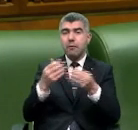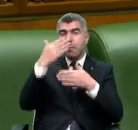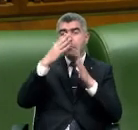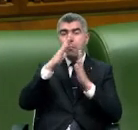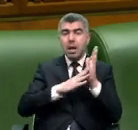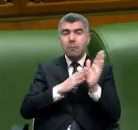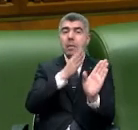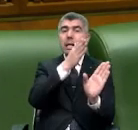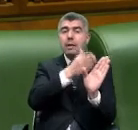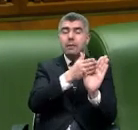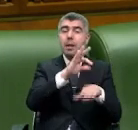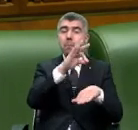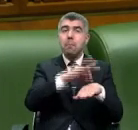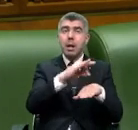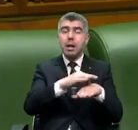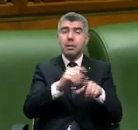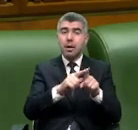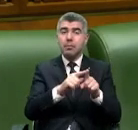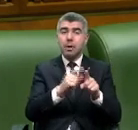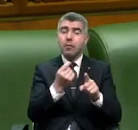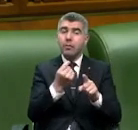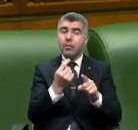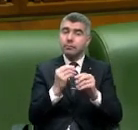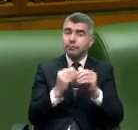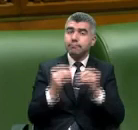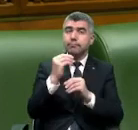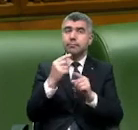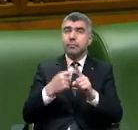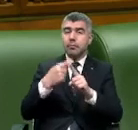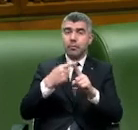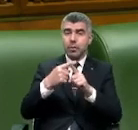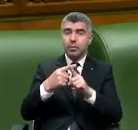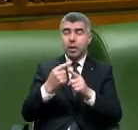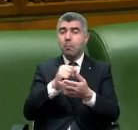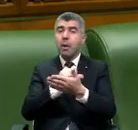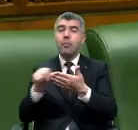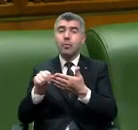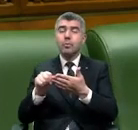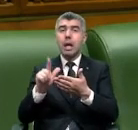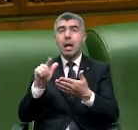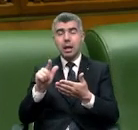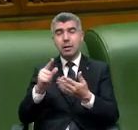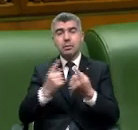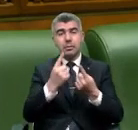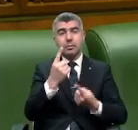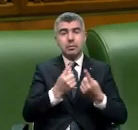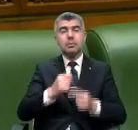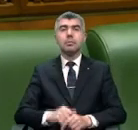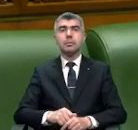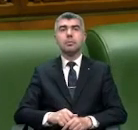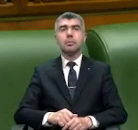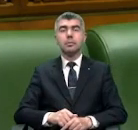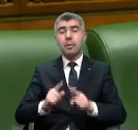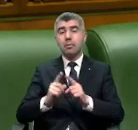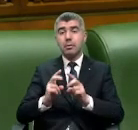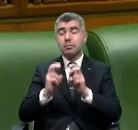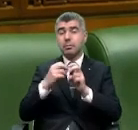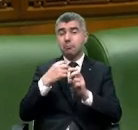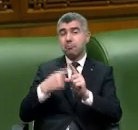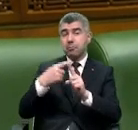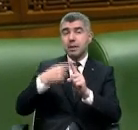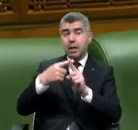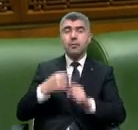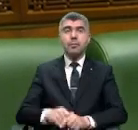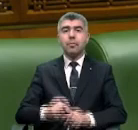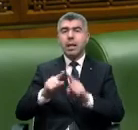مقابل واحد الكلفة باهظة اللي كتطلبها المتابعة لدى طبيب نفساني، وكنقول هنا في القطاع الخاص لأن كاين واحد الخصاص كما جاء في الكلمة ديالكم، يعني خصاص كبير في القطاع